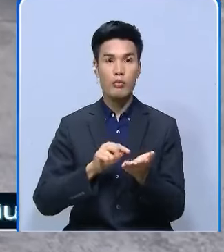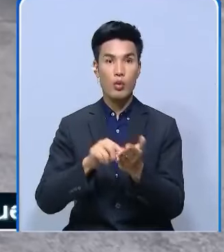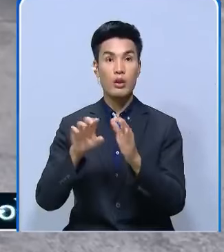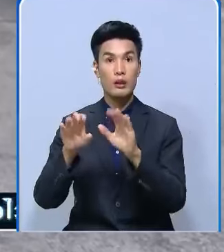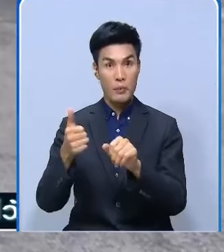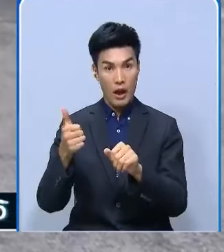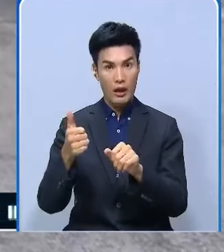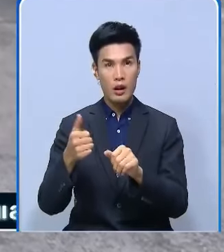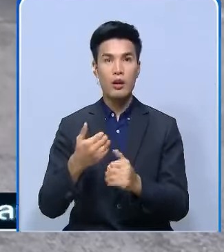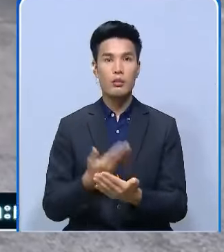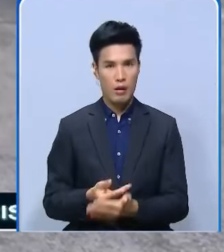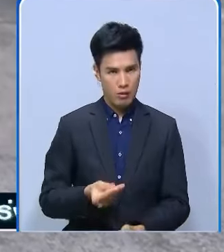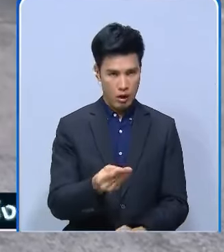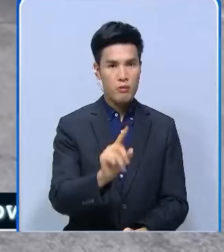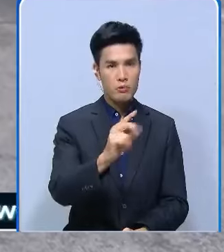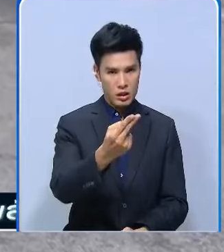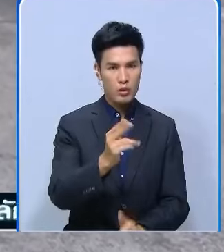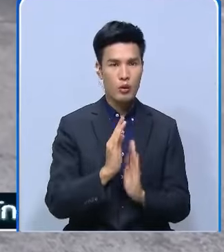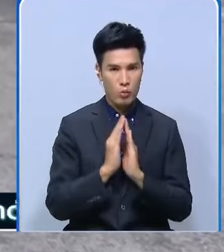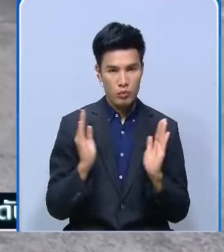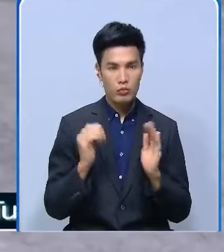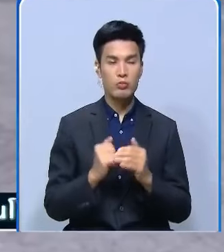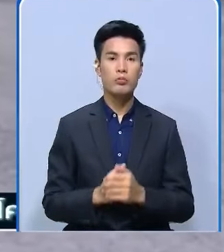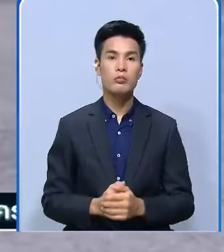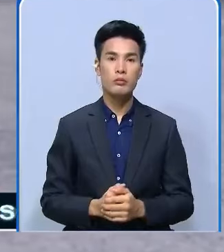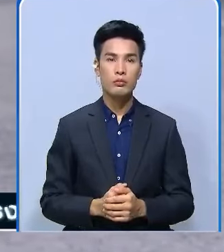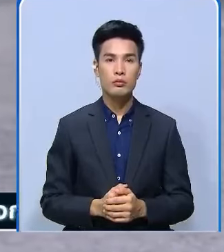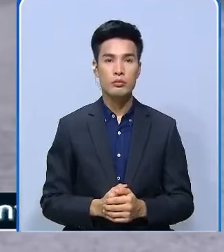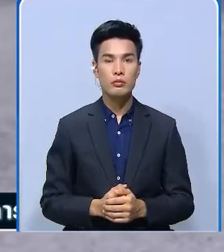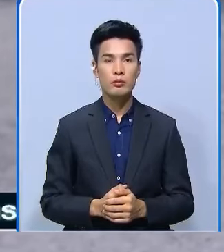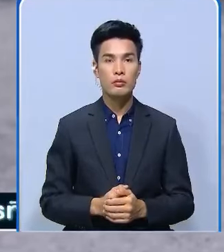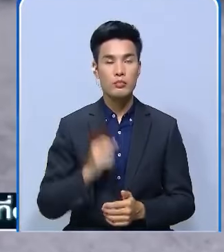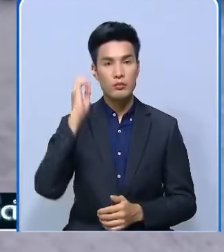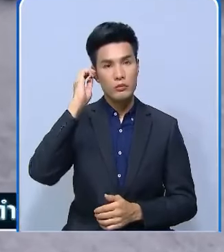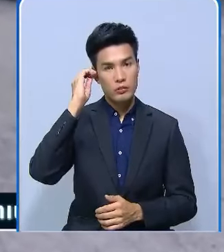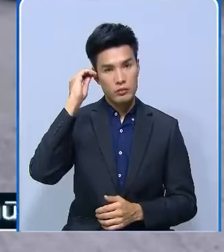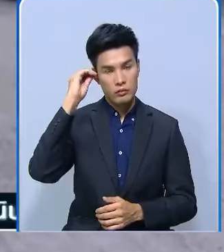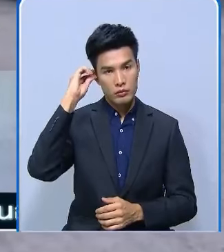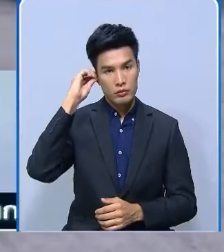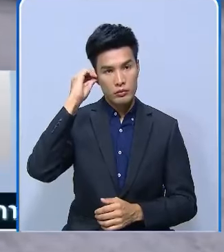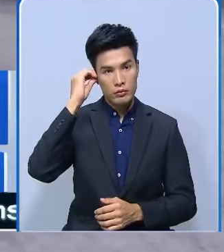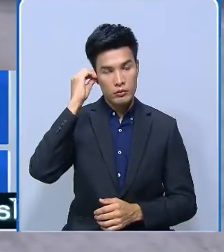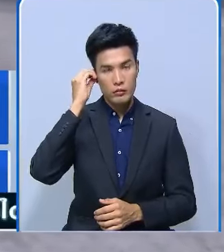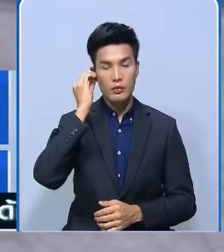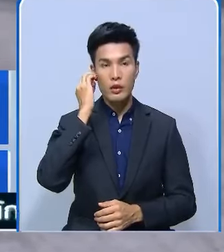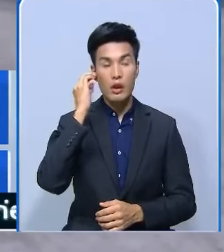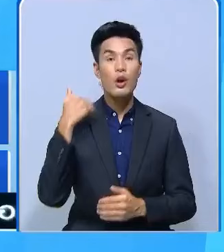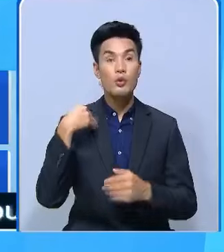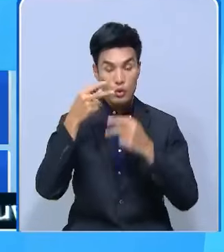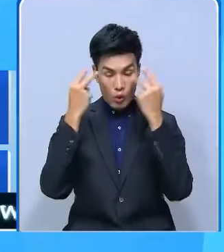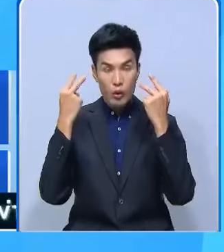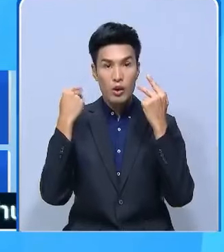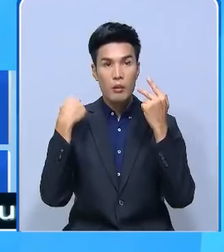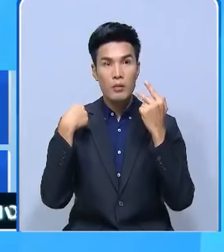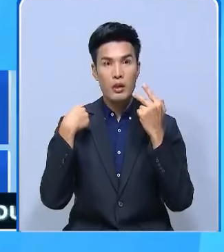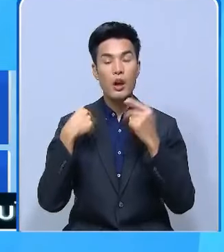การจับกุมเดี๋ยวควักให้เลย 10,000 นะครับ รถนะคะจอดไว้หน้าตึกอะค่ะ ครับ ก็โจรที่มาค่ะเขาก็นั่งรถ